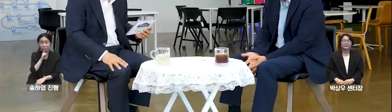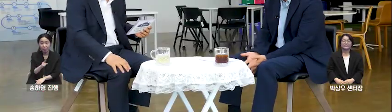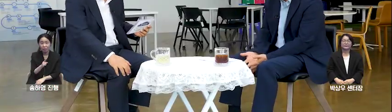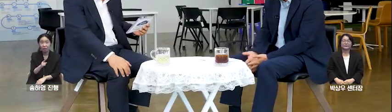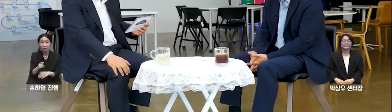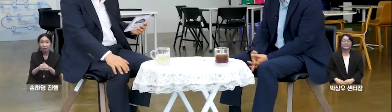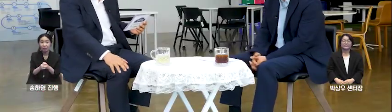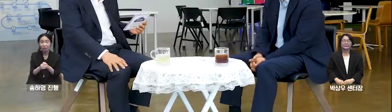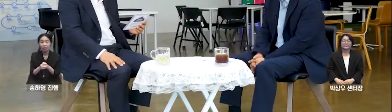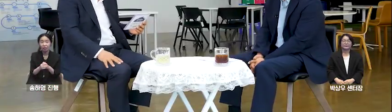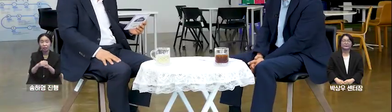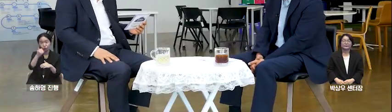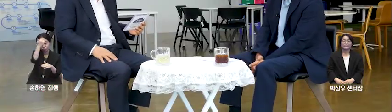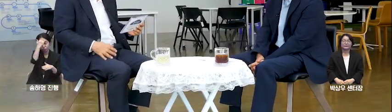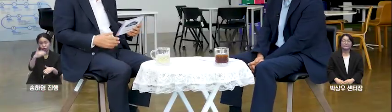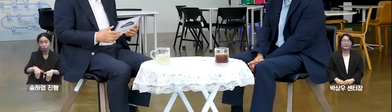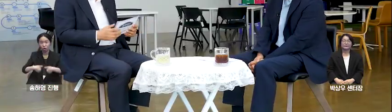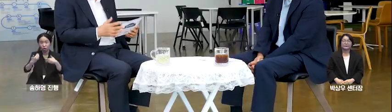토박이로 알고 있는데